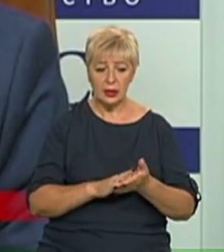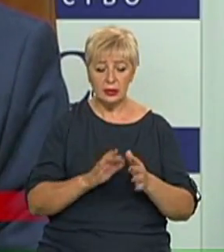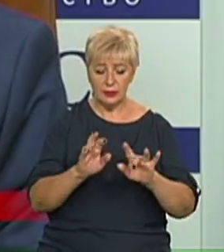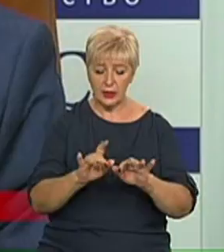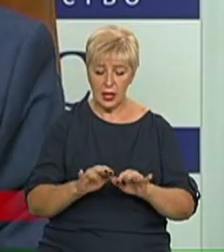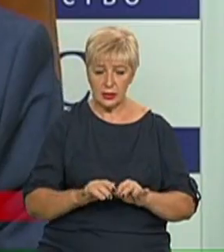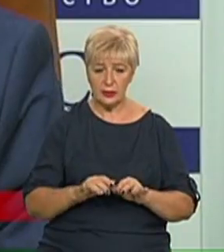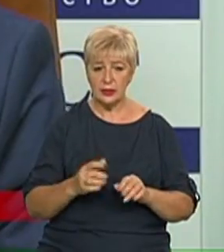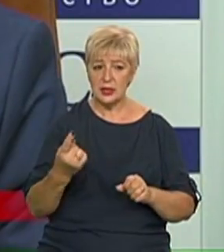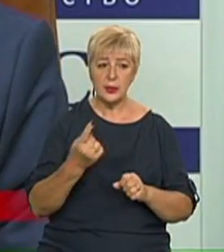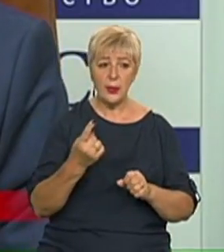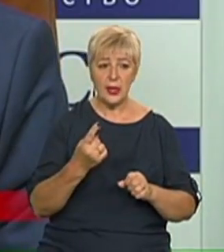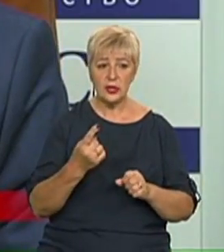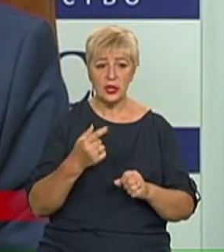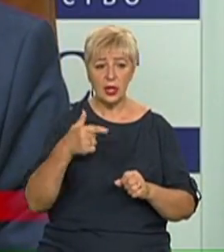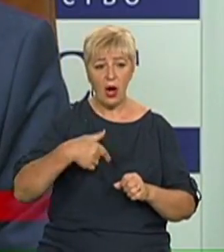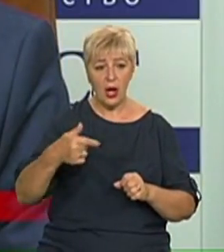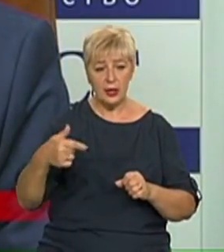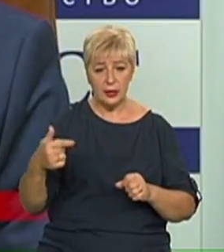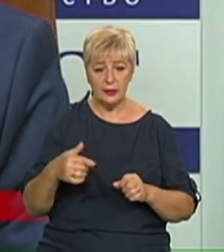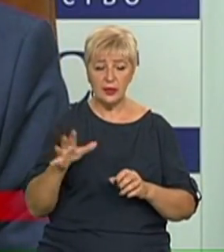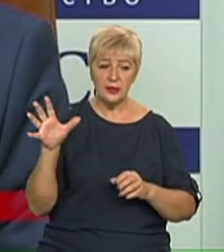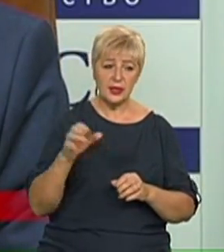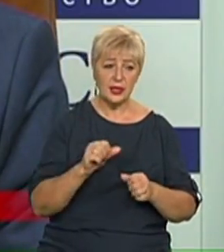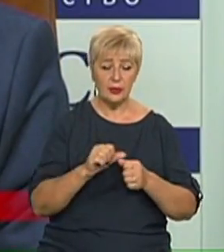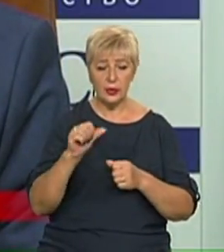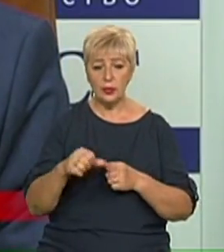кассовых операций с первой же гривни. Всем,